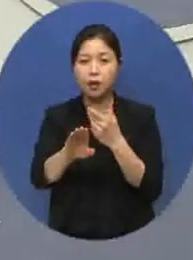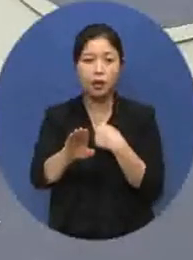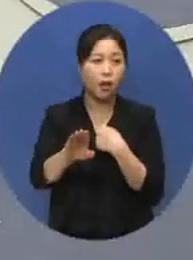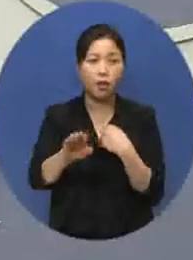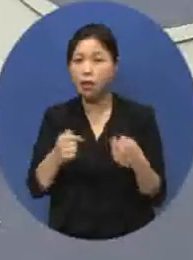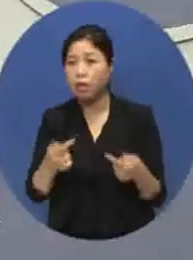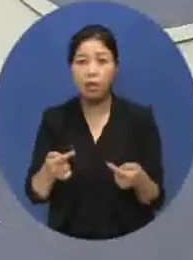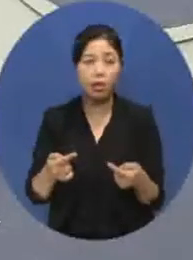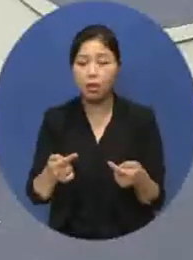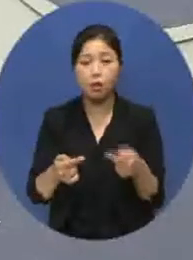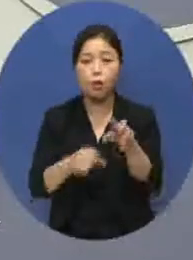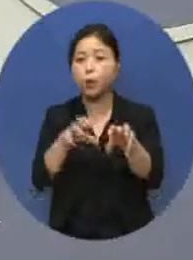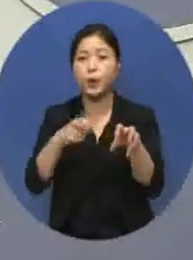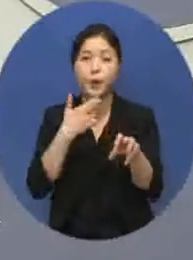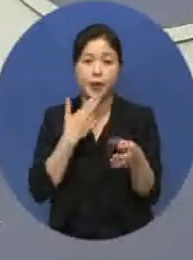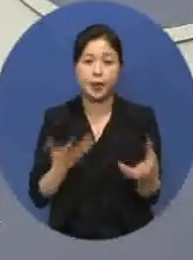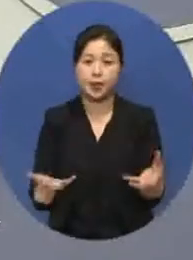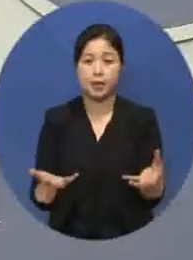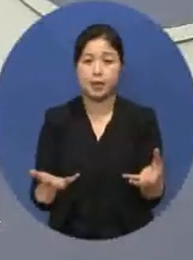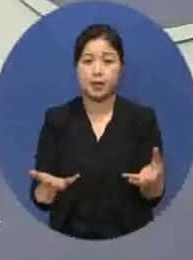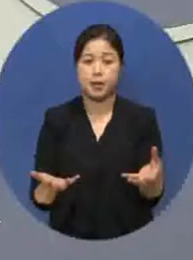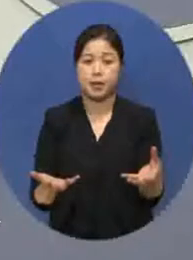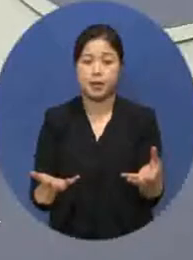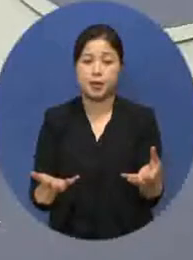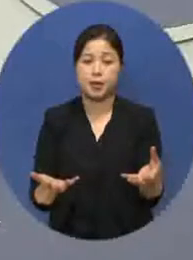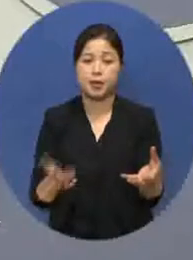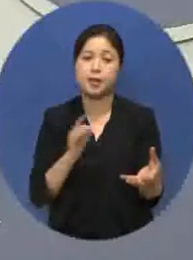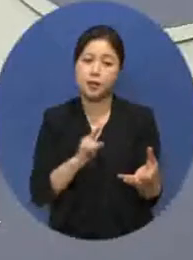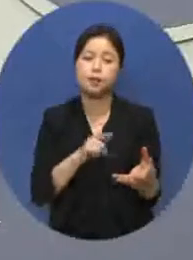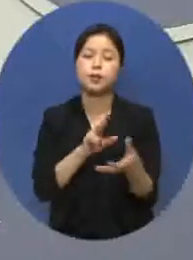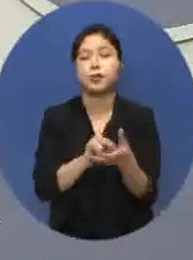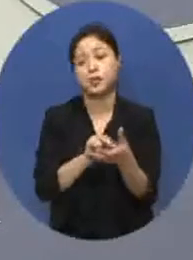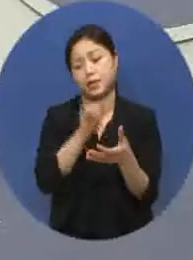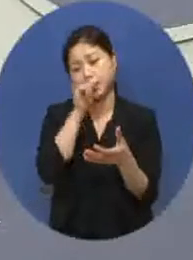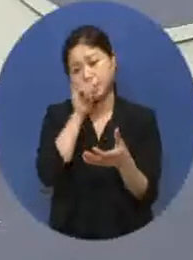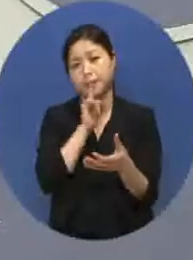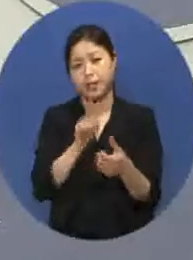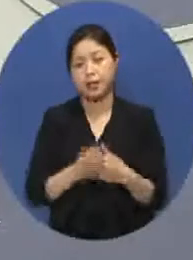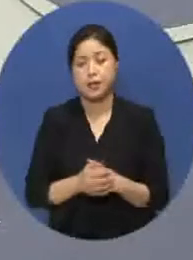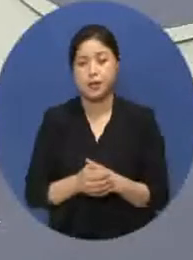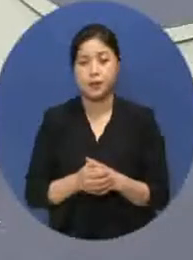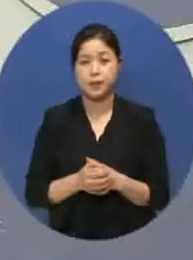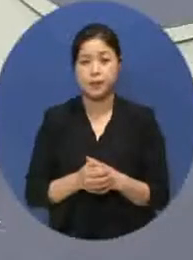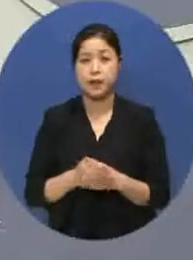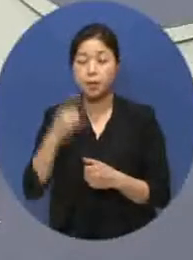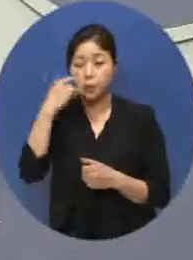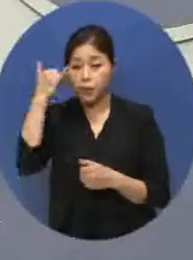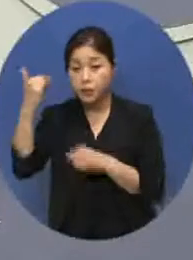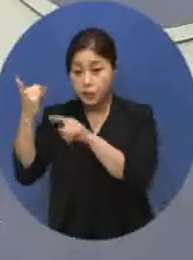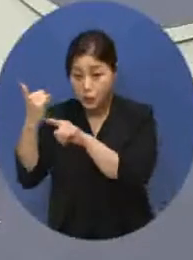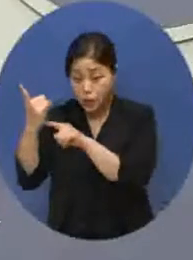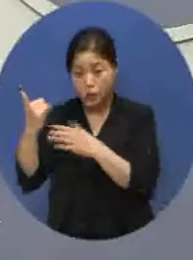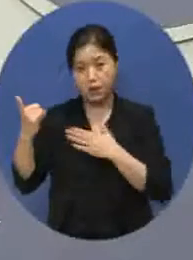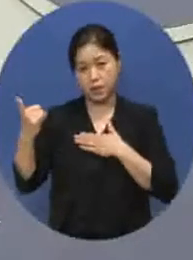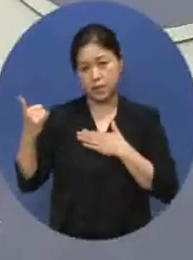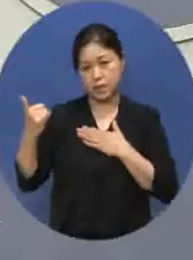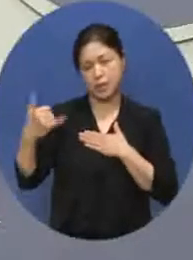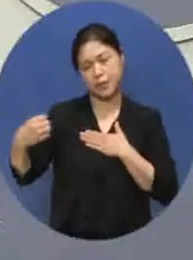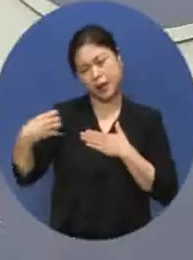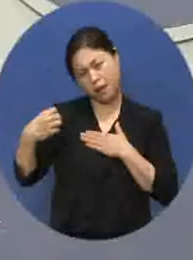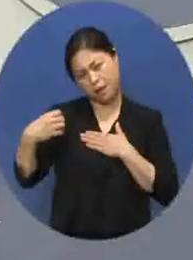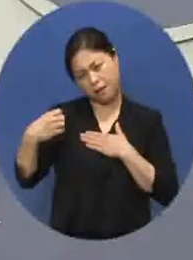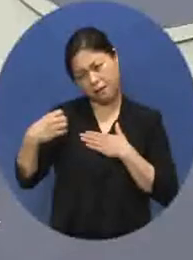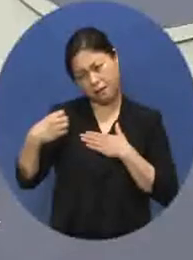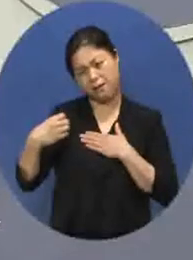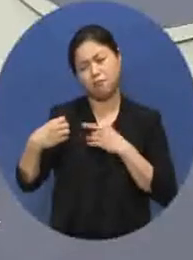다음에는 이제 갈 길이 없어지는다는 게 이 사회 맹점이죠. 그래서 부모님들도 본인들도 저희한테